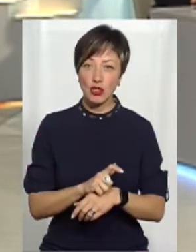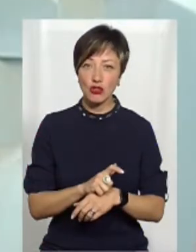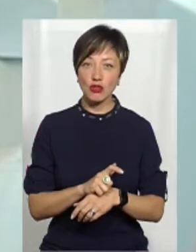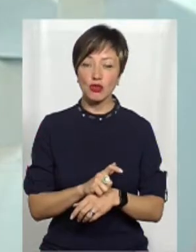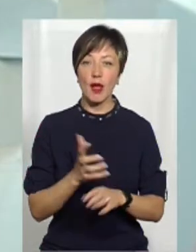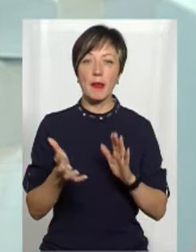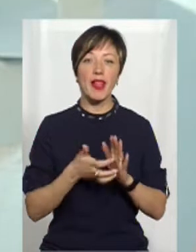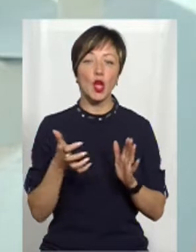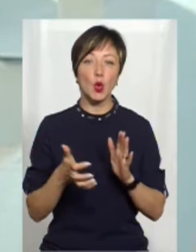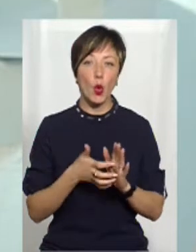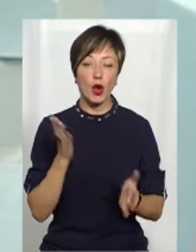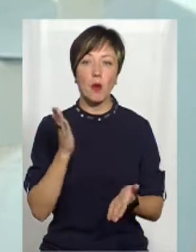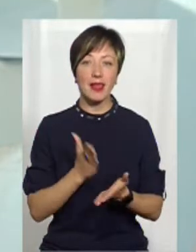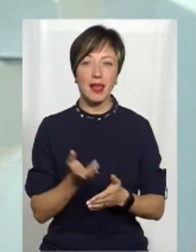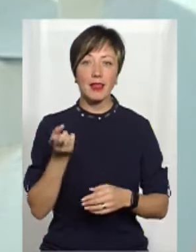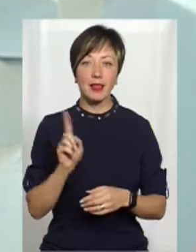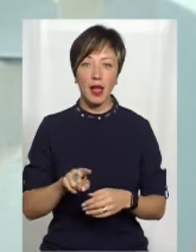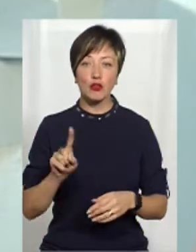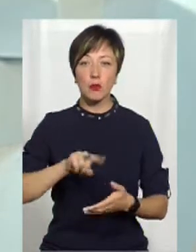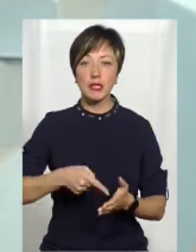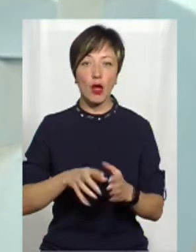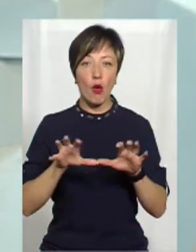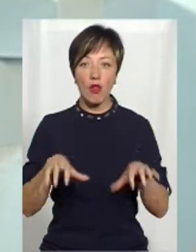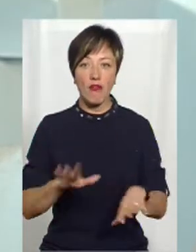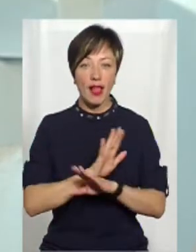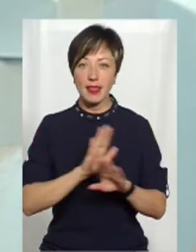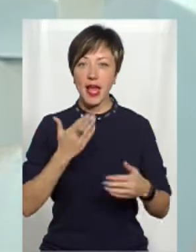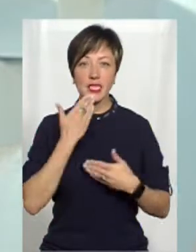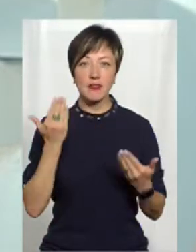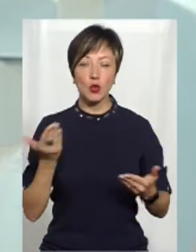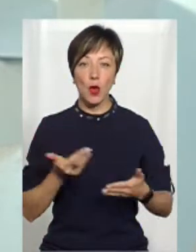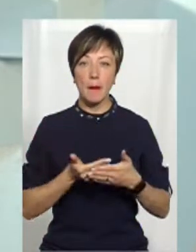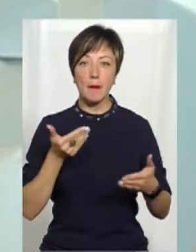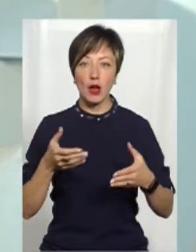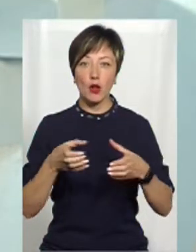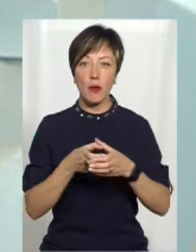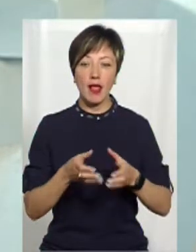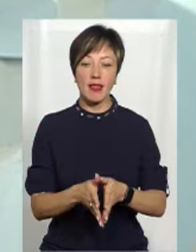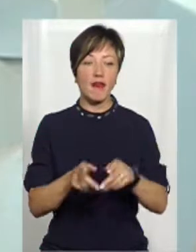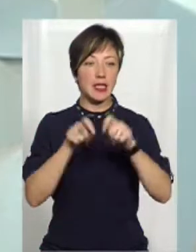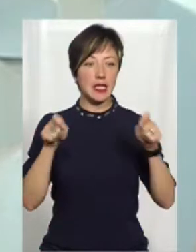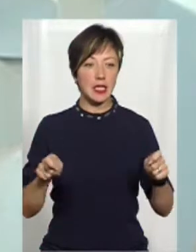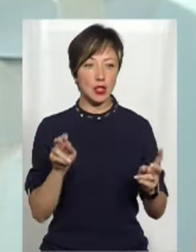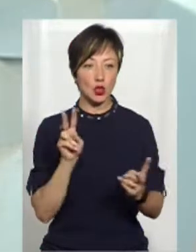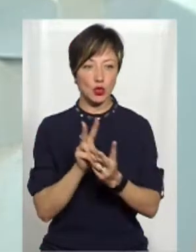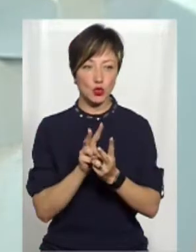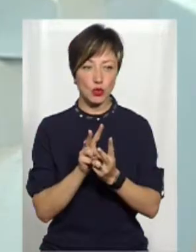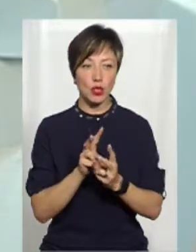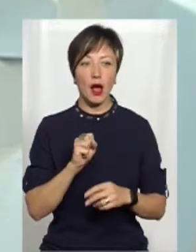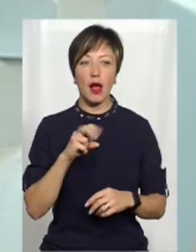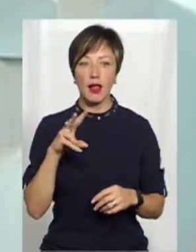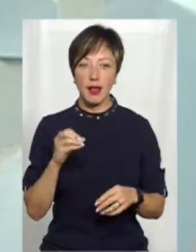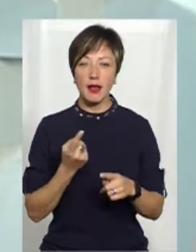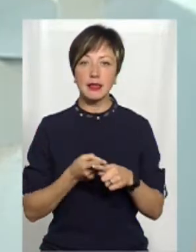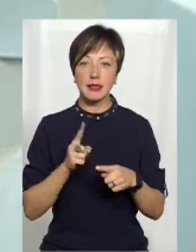Найбільшим недоліком є те, що міський голова не звітує перед громадою на відкритій зустрічі. Утім,